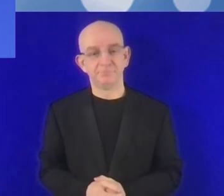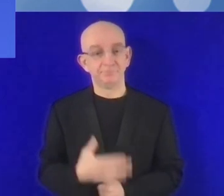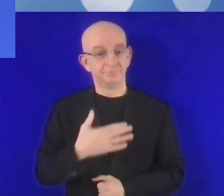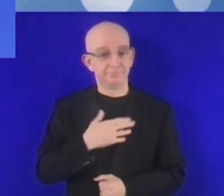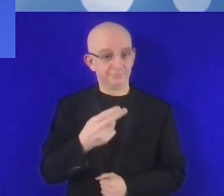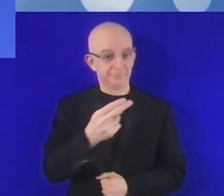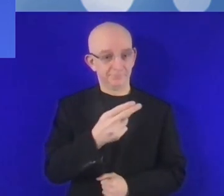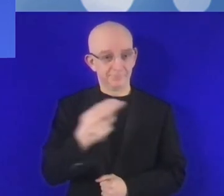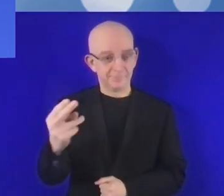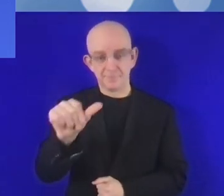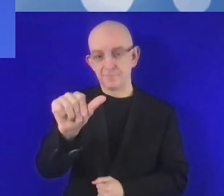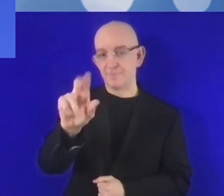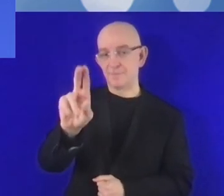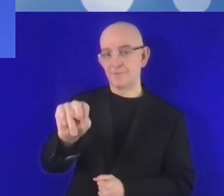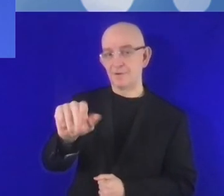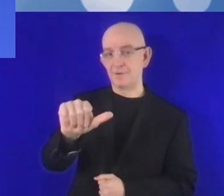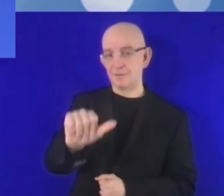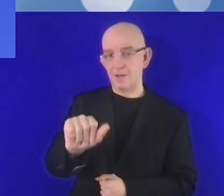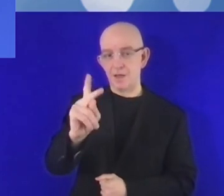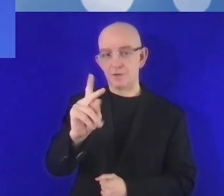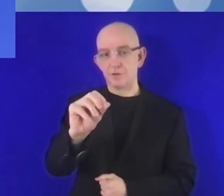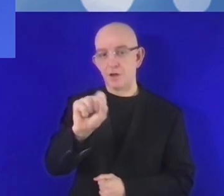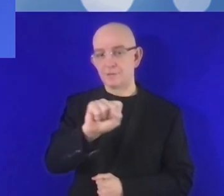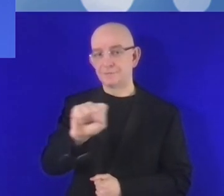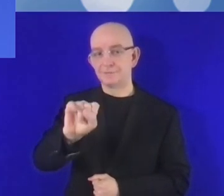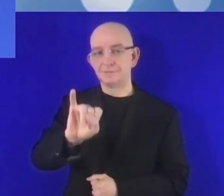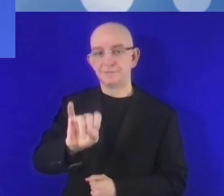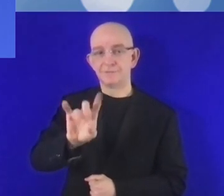здесь. Меня зовут Анна Косиуави Акпау-Камаса.